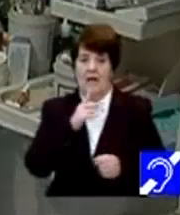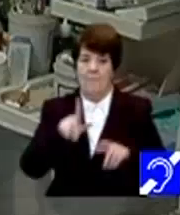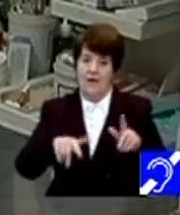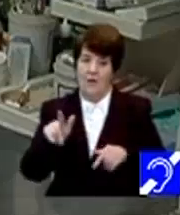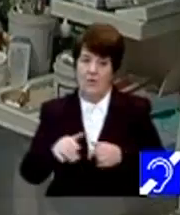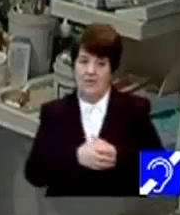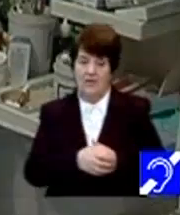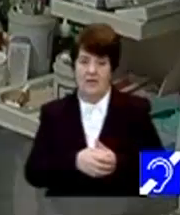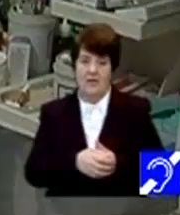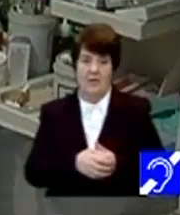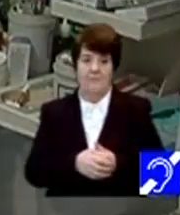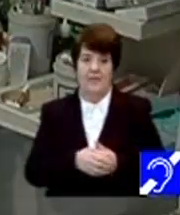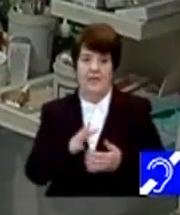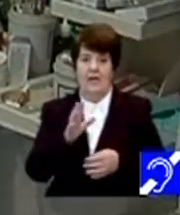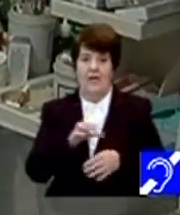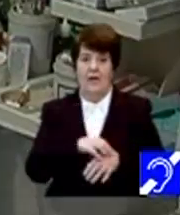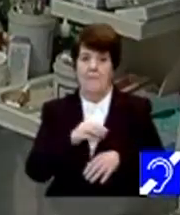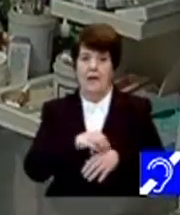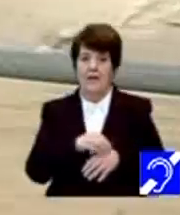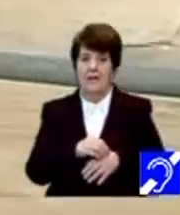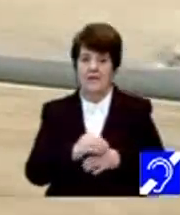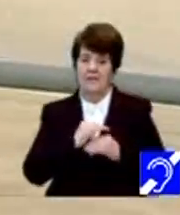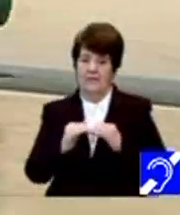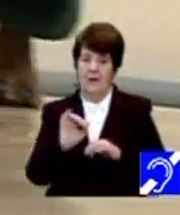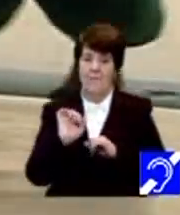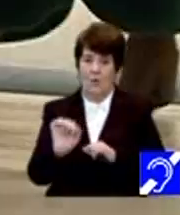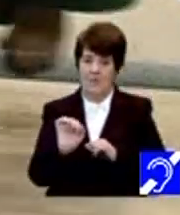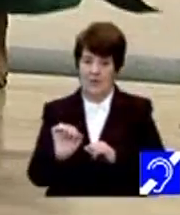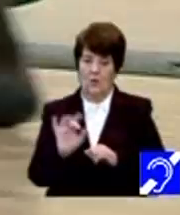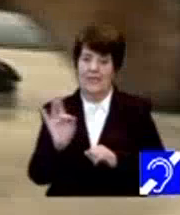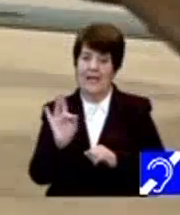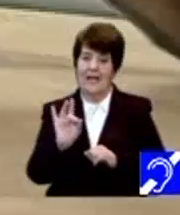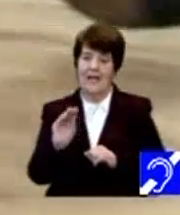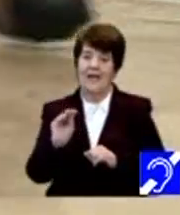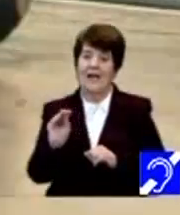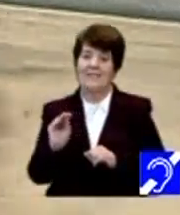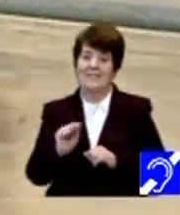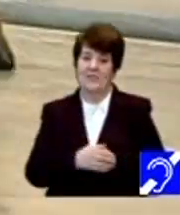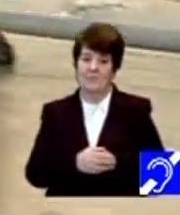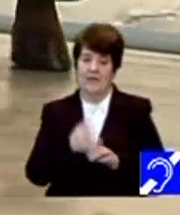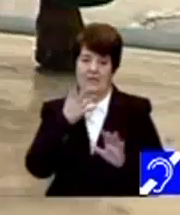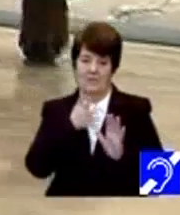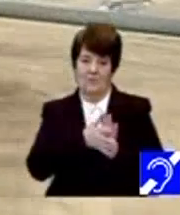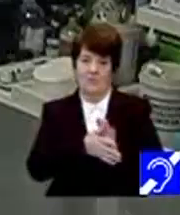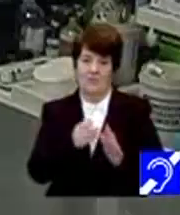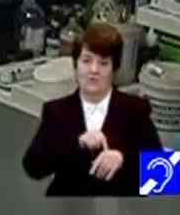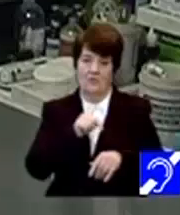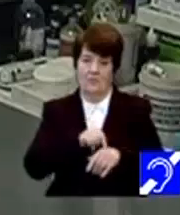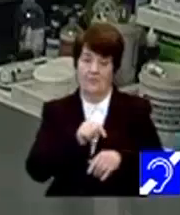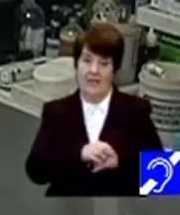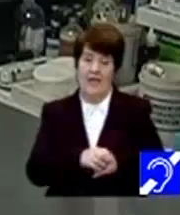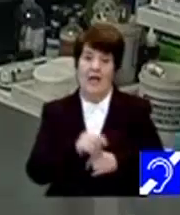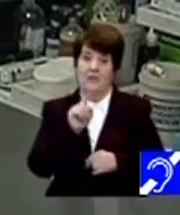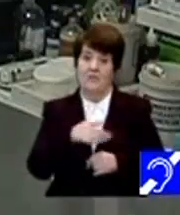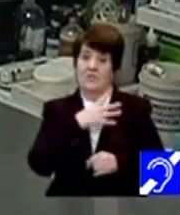periodic și blănița lor nu mai are statul acel protector de grăsime care să nu permite să intre umiditatea